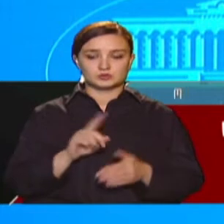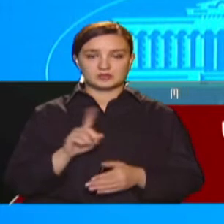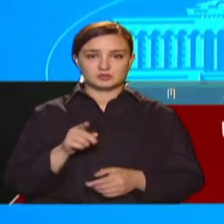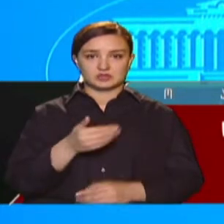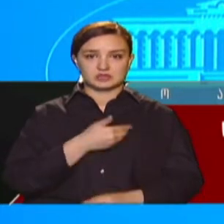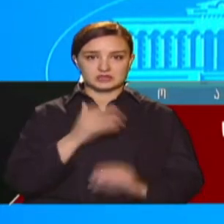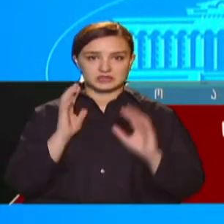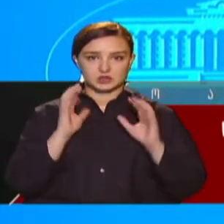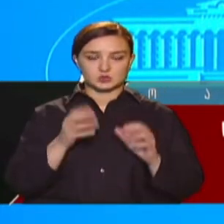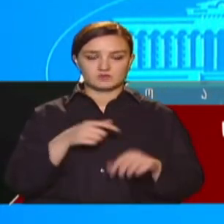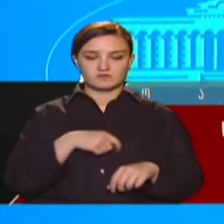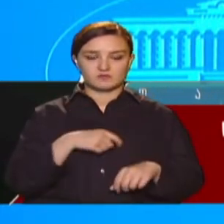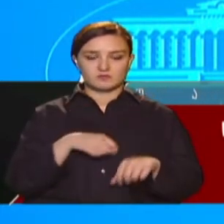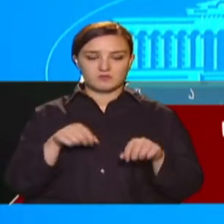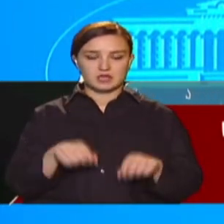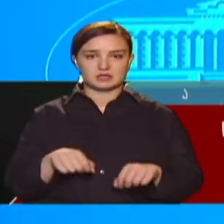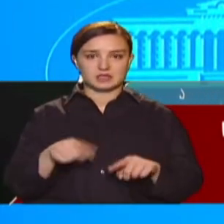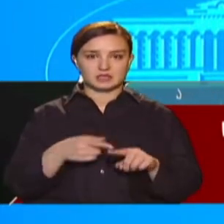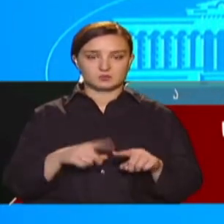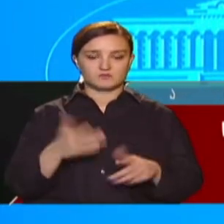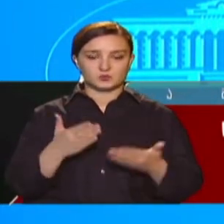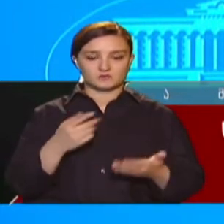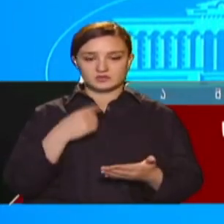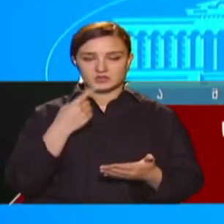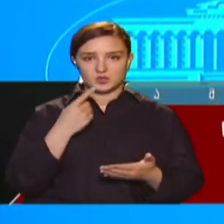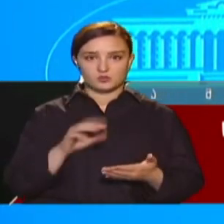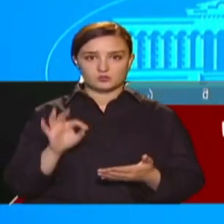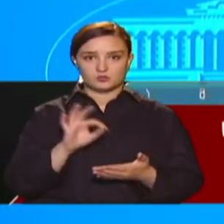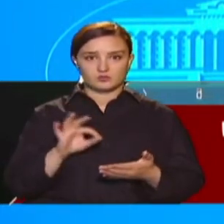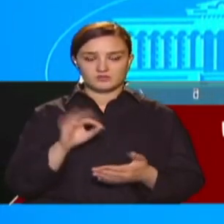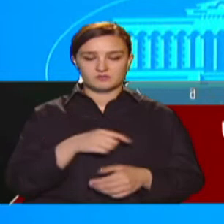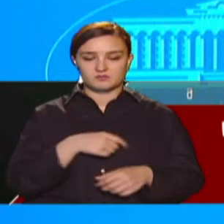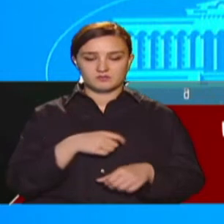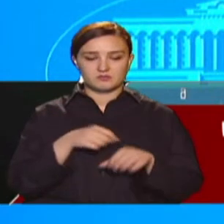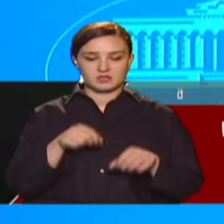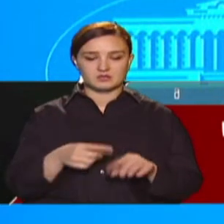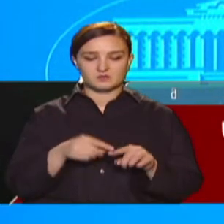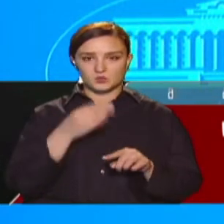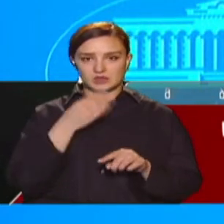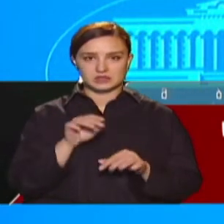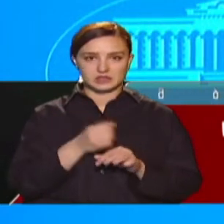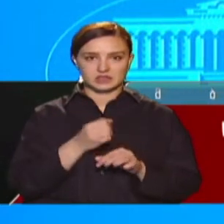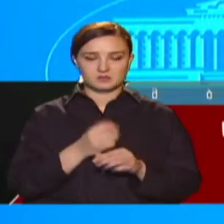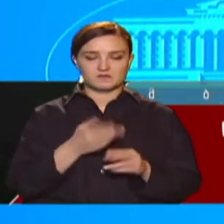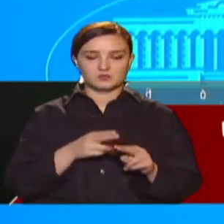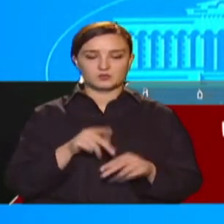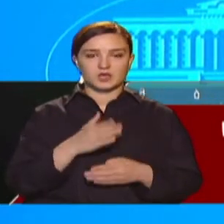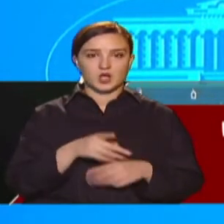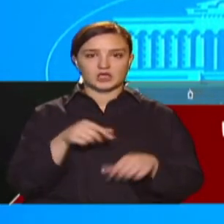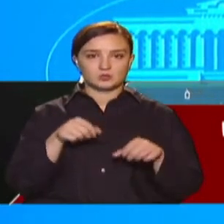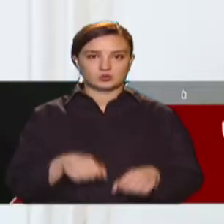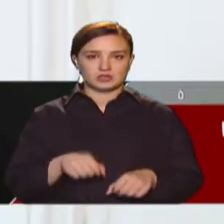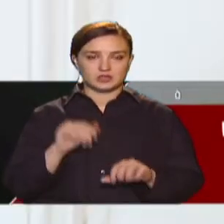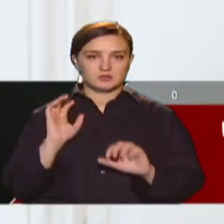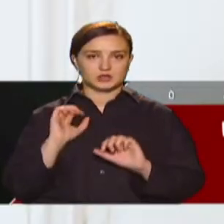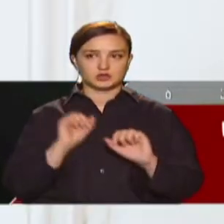გინდა მანდატები და რევოლუცია ამ შემთხვევაში თუ ამაზე საუბრობ, მანდატებით ეს უკეთესი გასაკეთებელია, იმიტომ რომ იმუნიტეტი გაქვს და უცხოთ ვერ